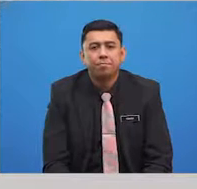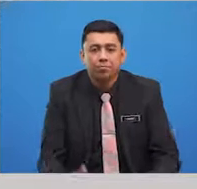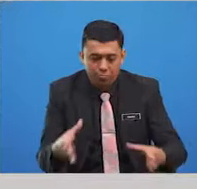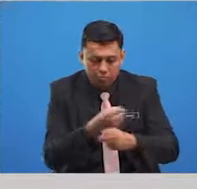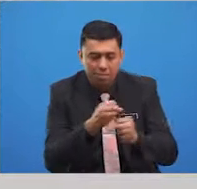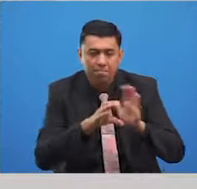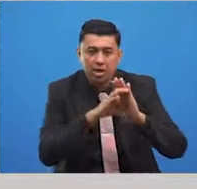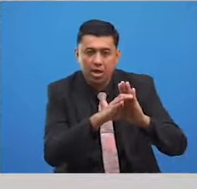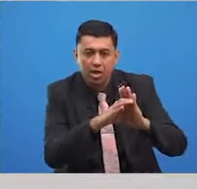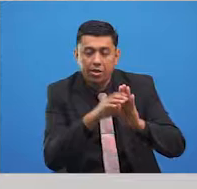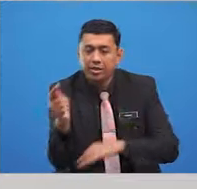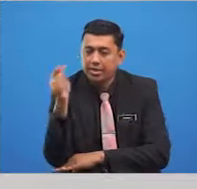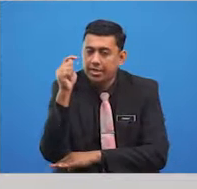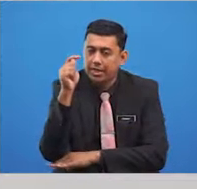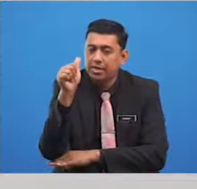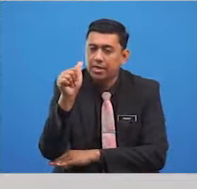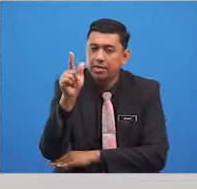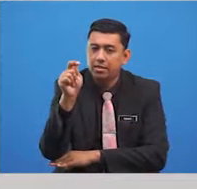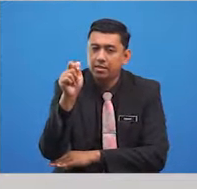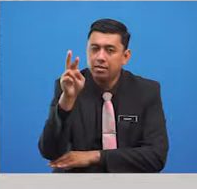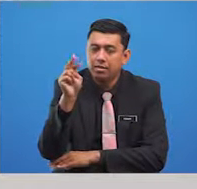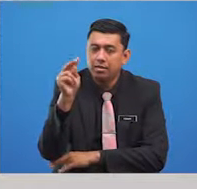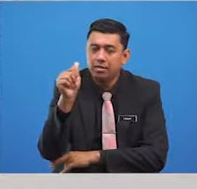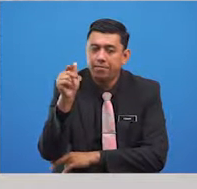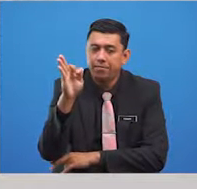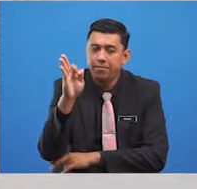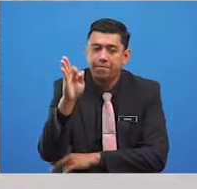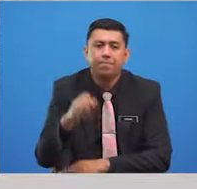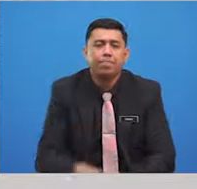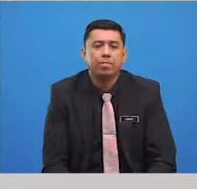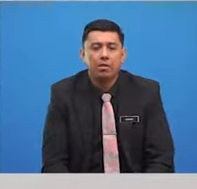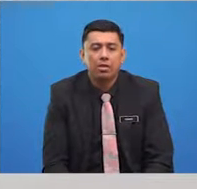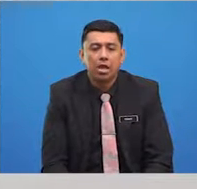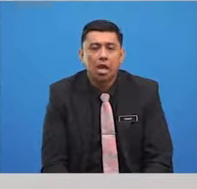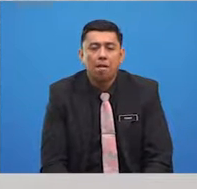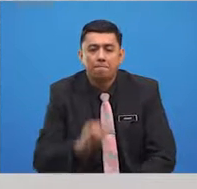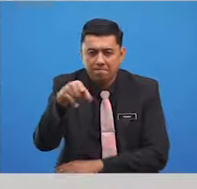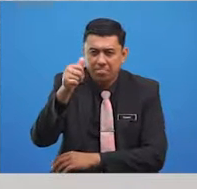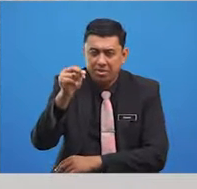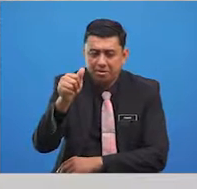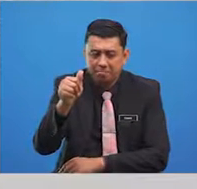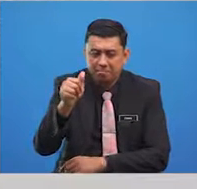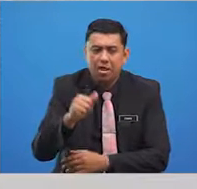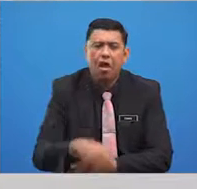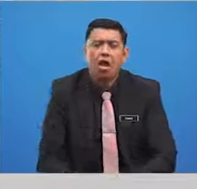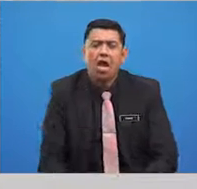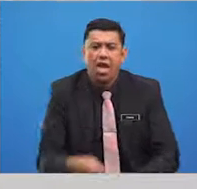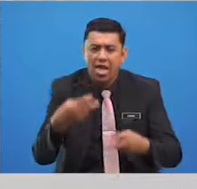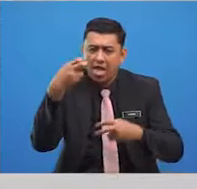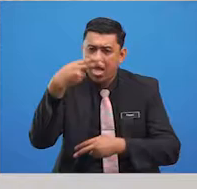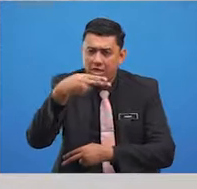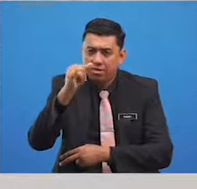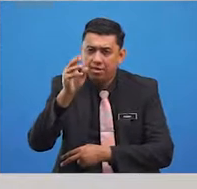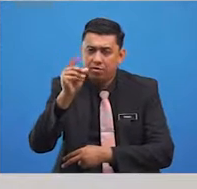Terdapat contoh tenaga alternatif ialah penjanaan kuasa hidroelektrik, tenaga suria,